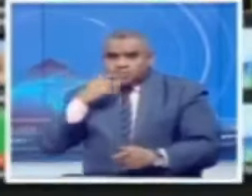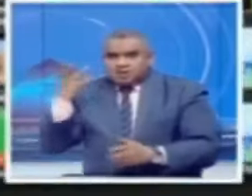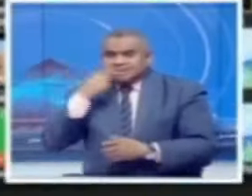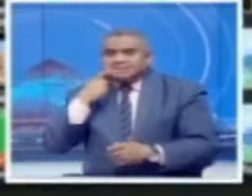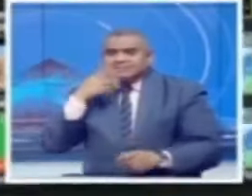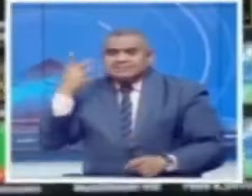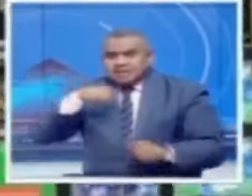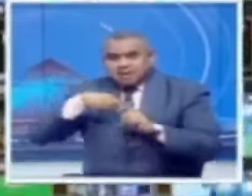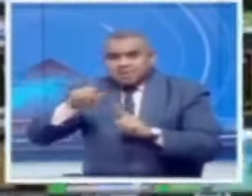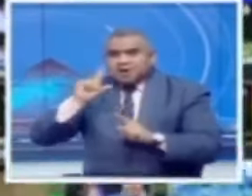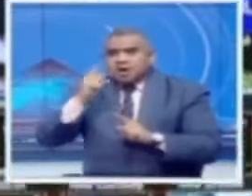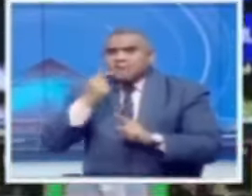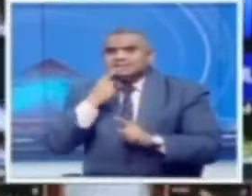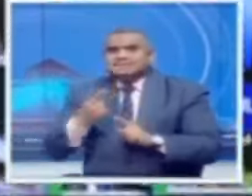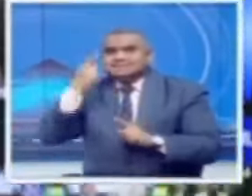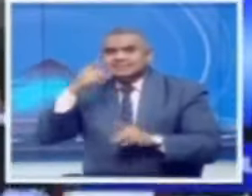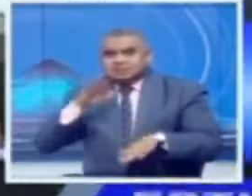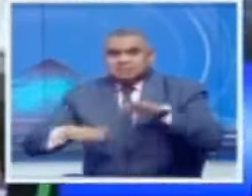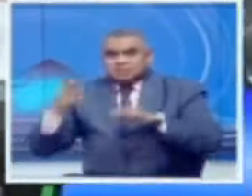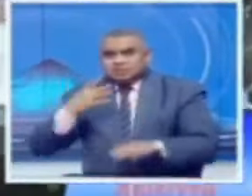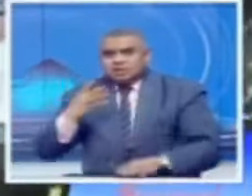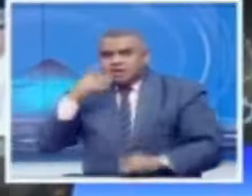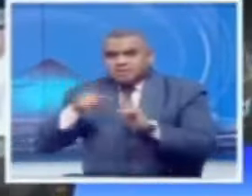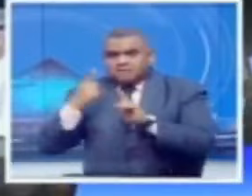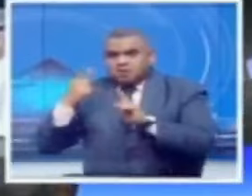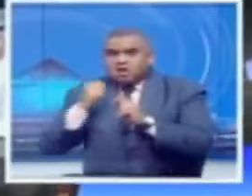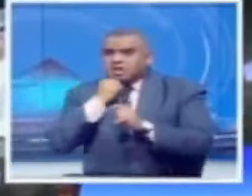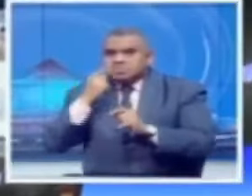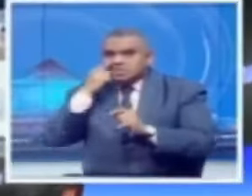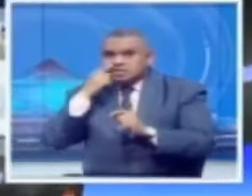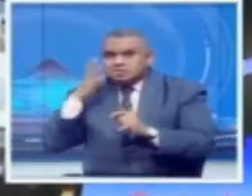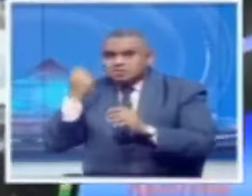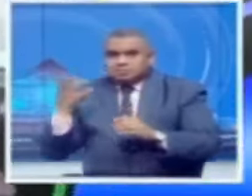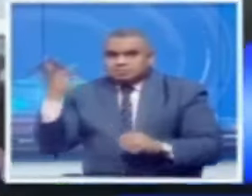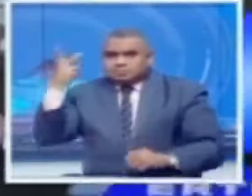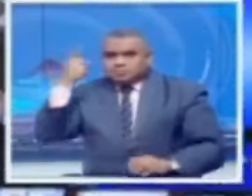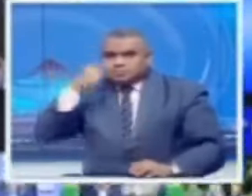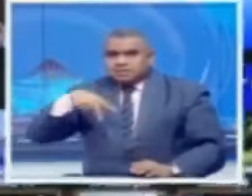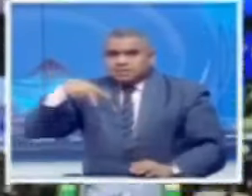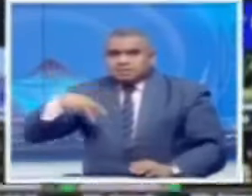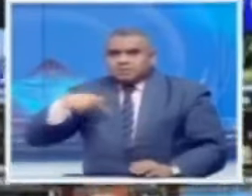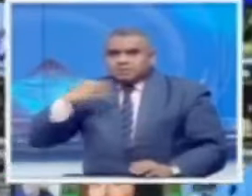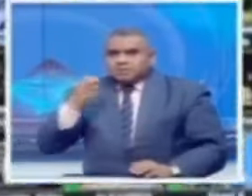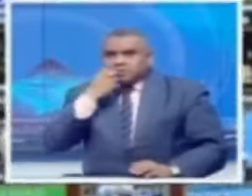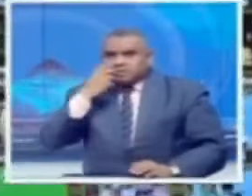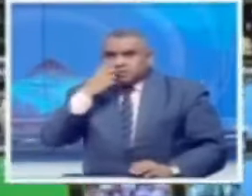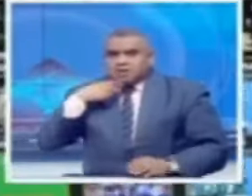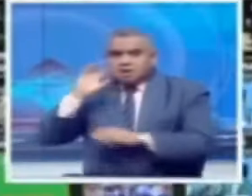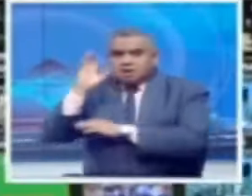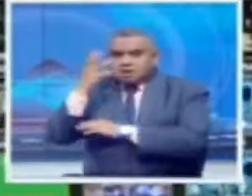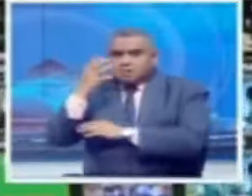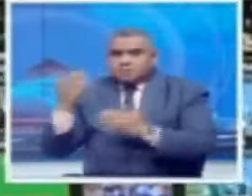الافتراضي 15 عاما ويزن 4.1 طن، وسيضم 38 قناة